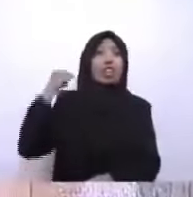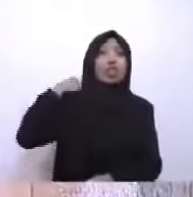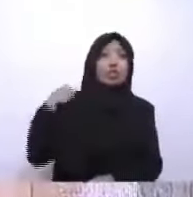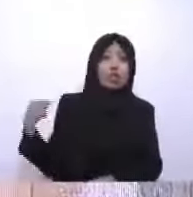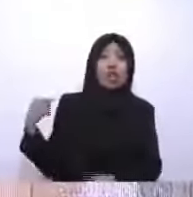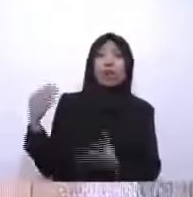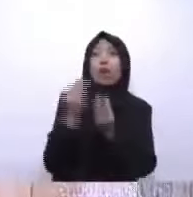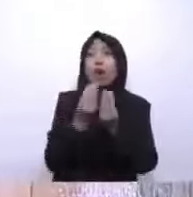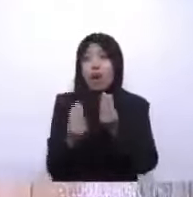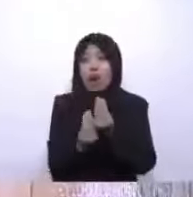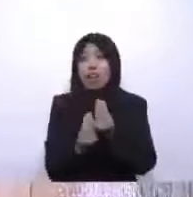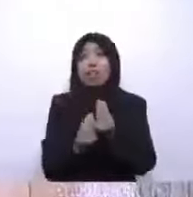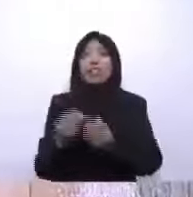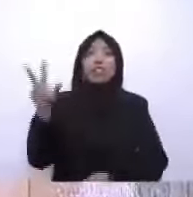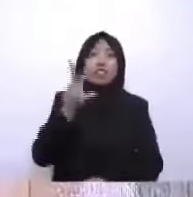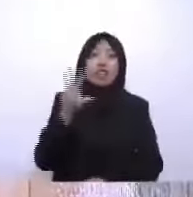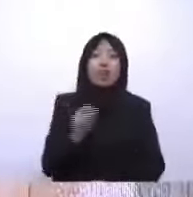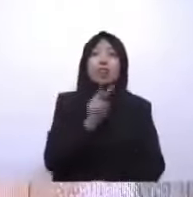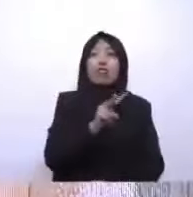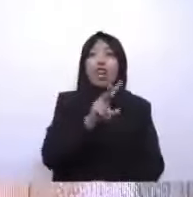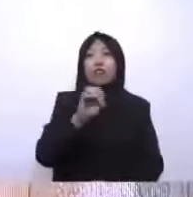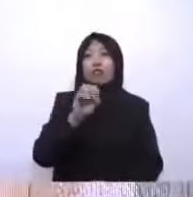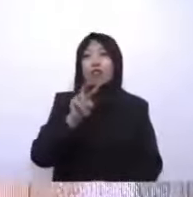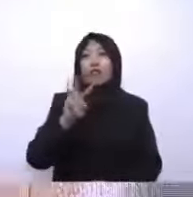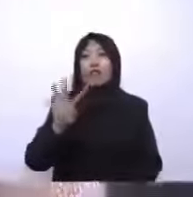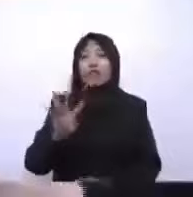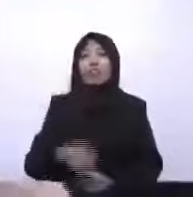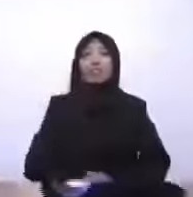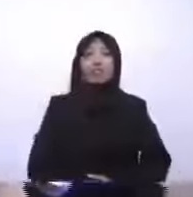wakil gubernur Provinsi Jawa Barat 2024.